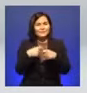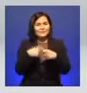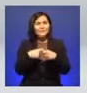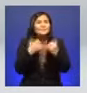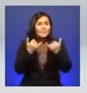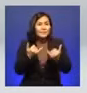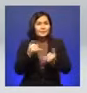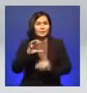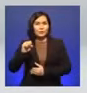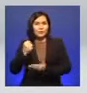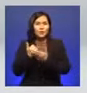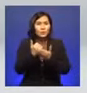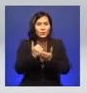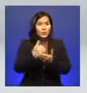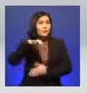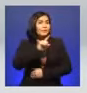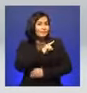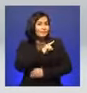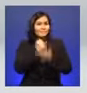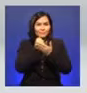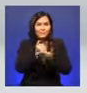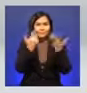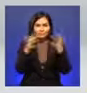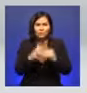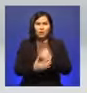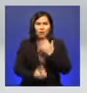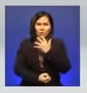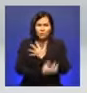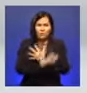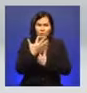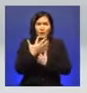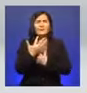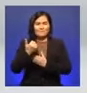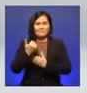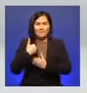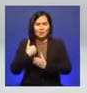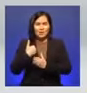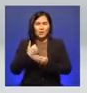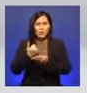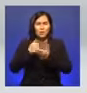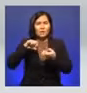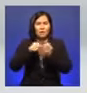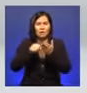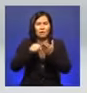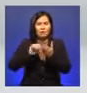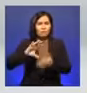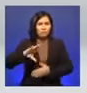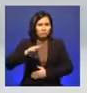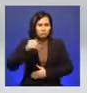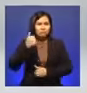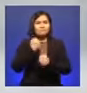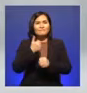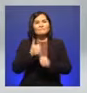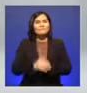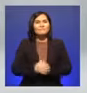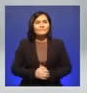าจะสสหรือหน่วยงานอื่นใดเข้าไปช่วยเนี่ยให้มีโอกาสเนี่ยมันก็จะนำไปสู่การแก้ไขปัญหาได้ครับ ค่ะแล้วก็ดูเห